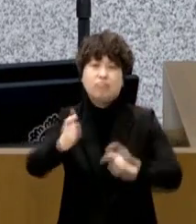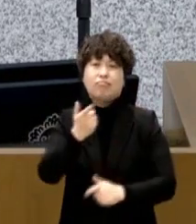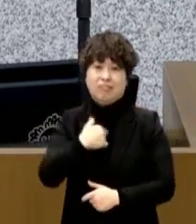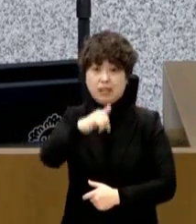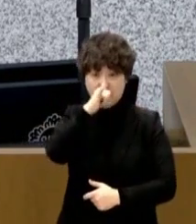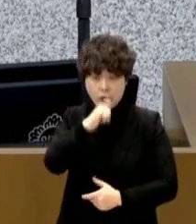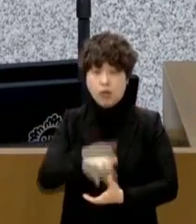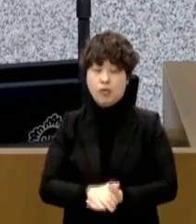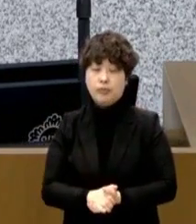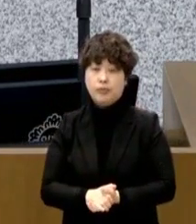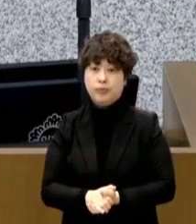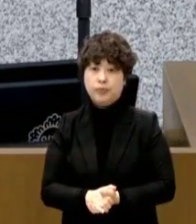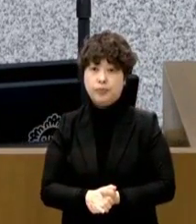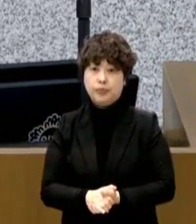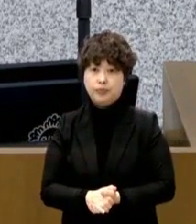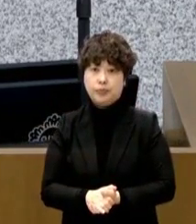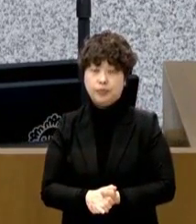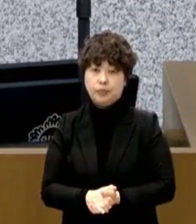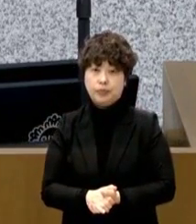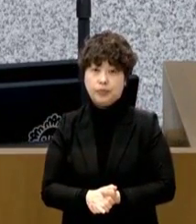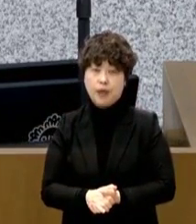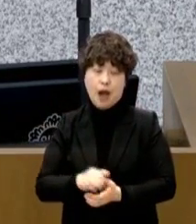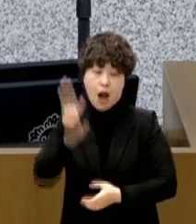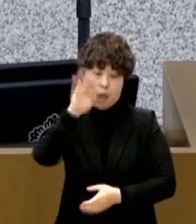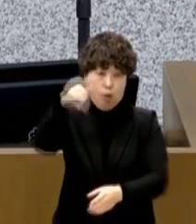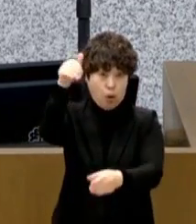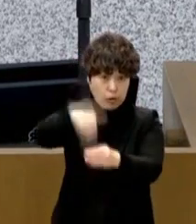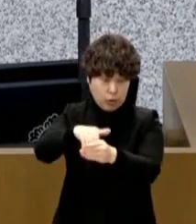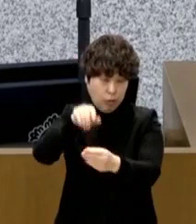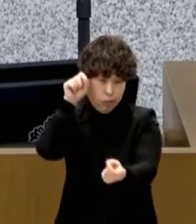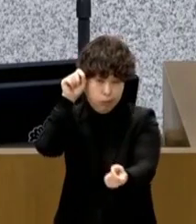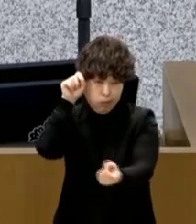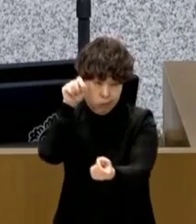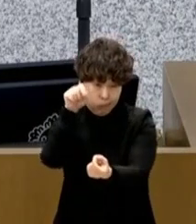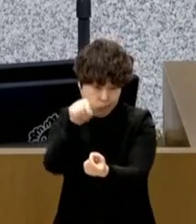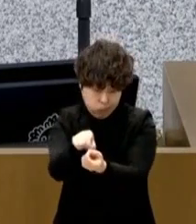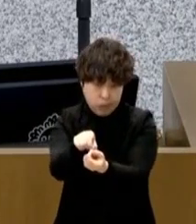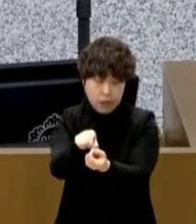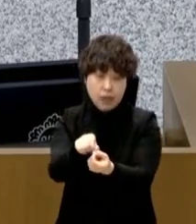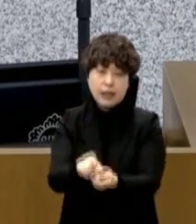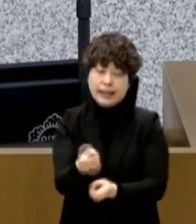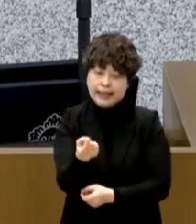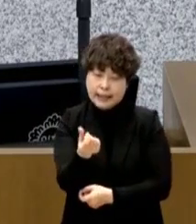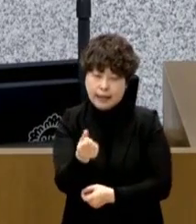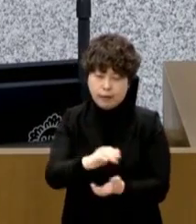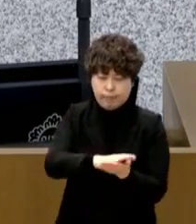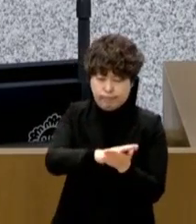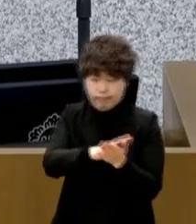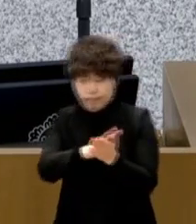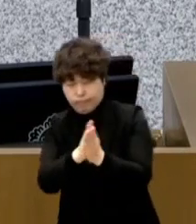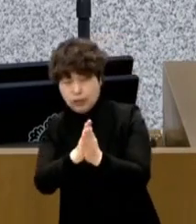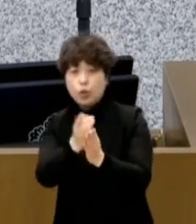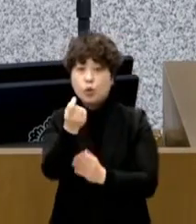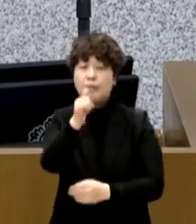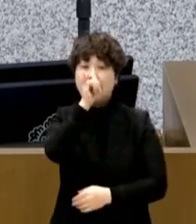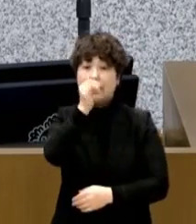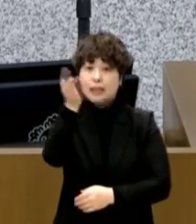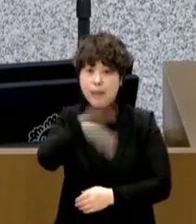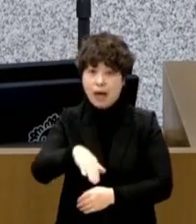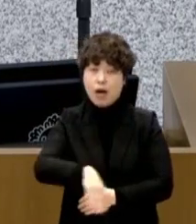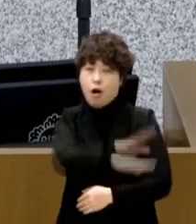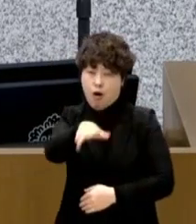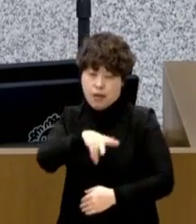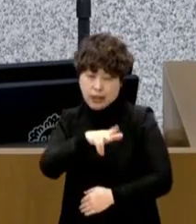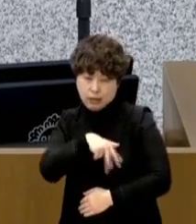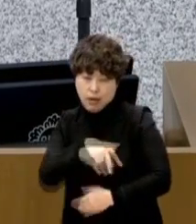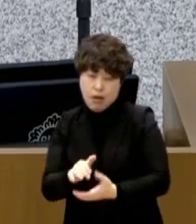내려주셨습니다. 비록 총선을 앞둔 거대한 변화의 흐름 속에 작은 변곡점도 생겼지만 경기도의